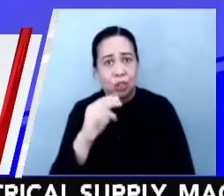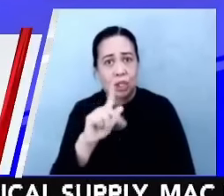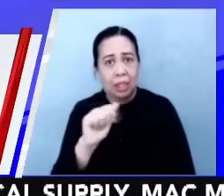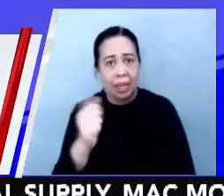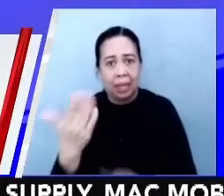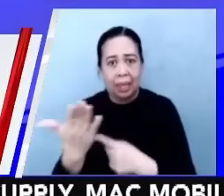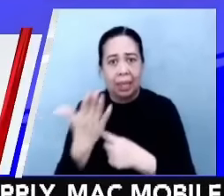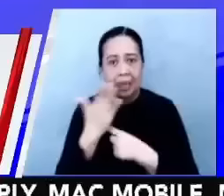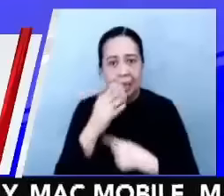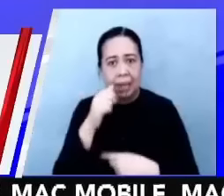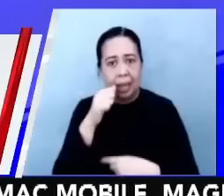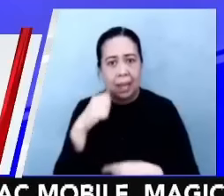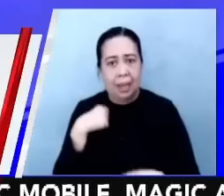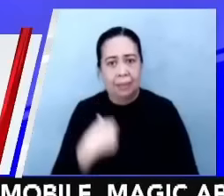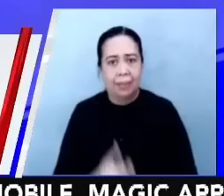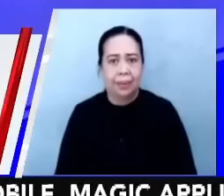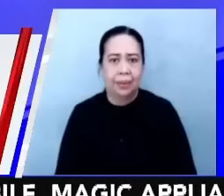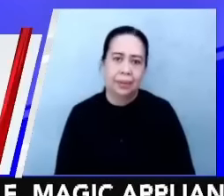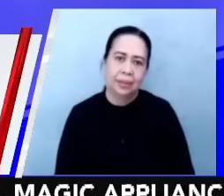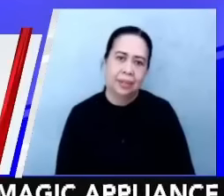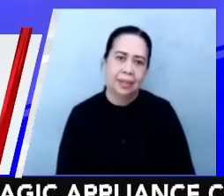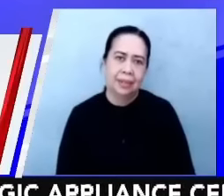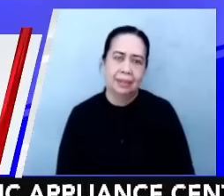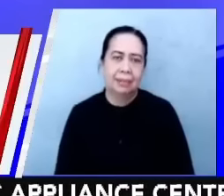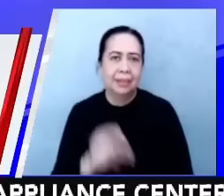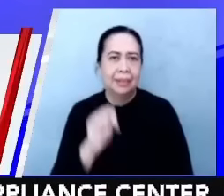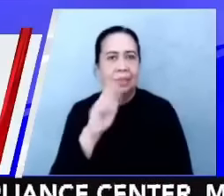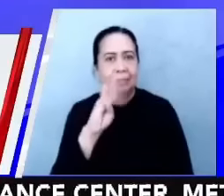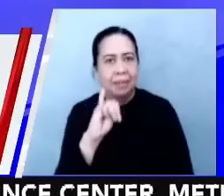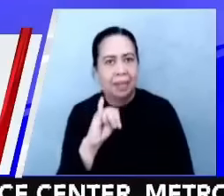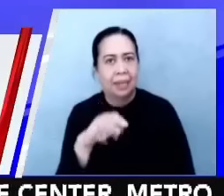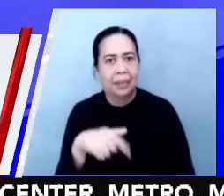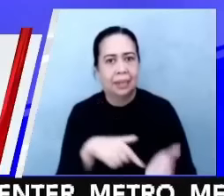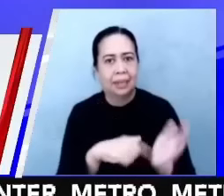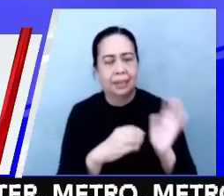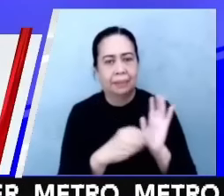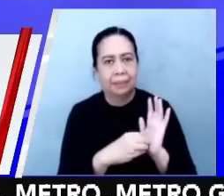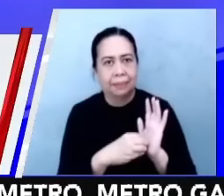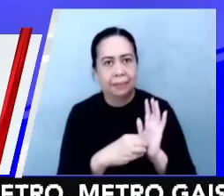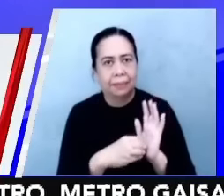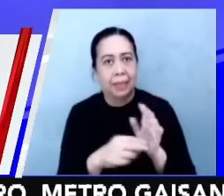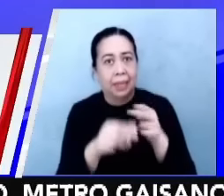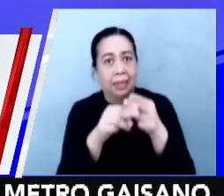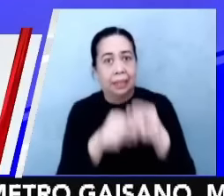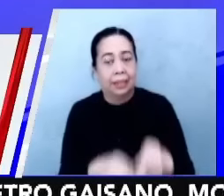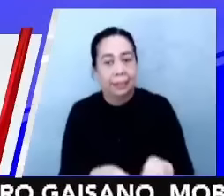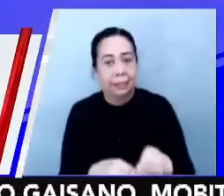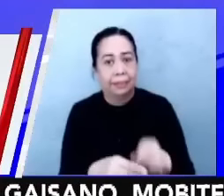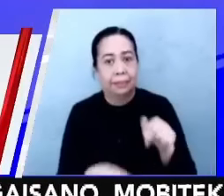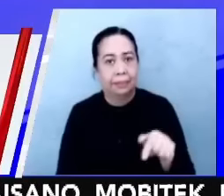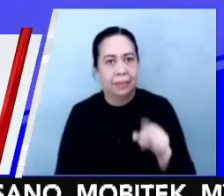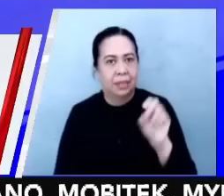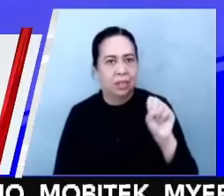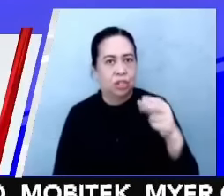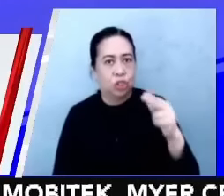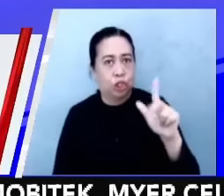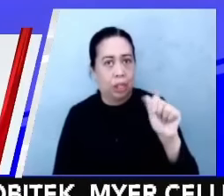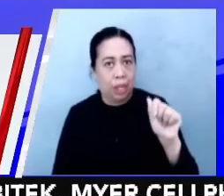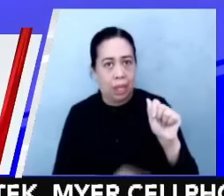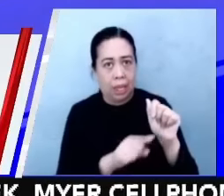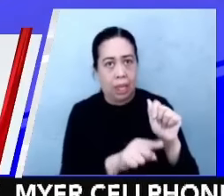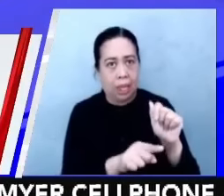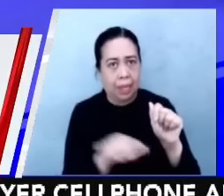Igan sa hearing na NBI record na nakapangalan ka isang shago kaparehong